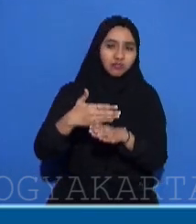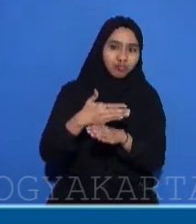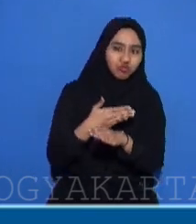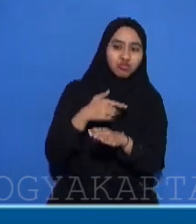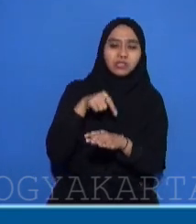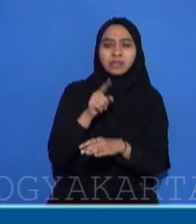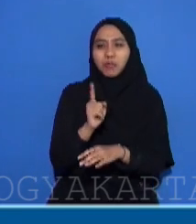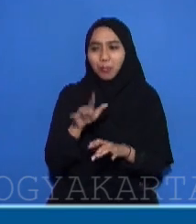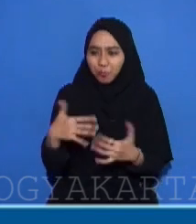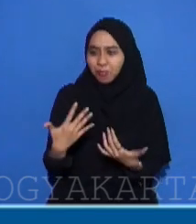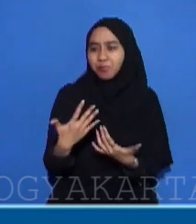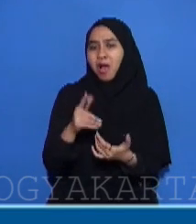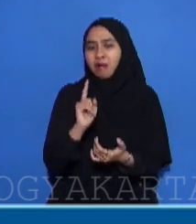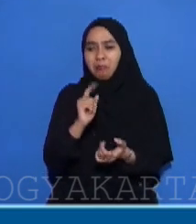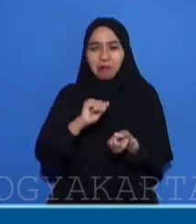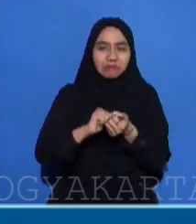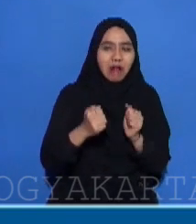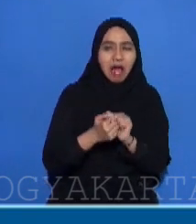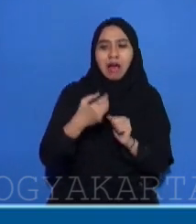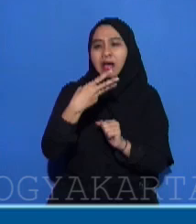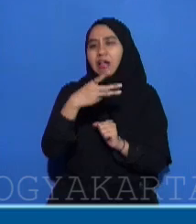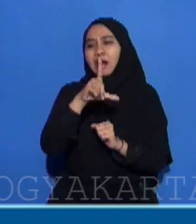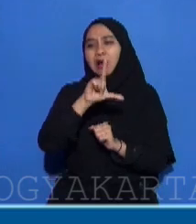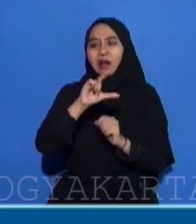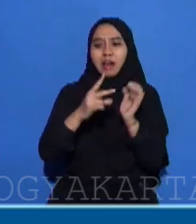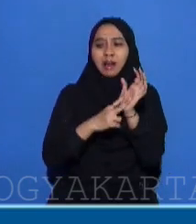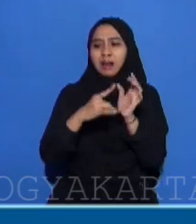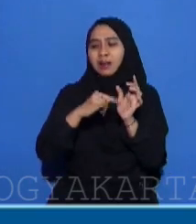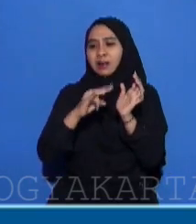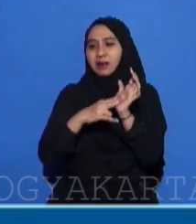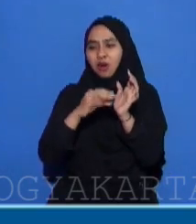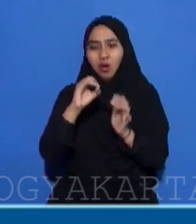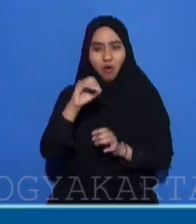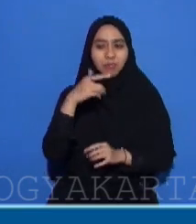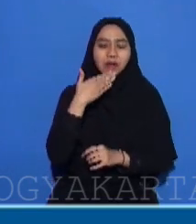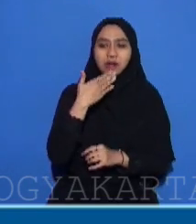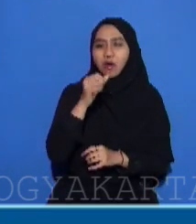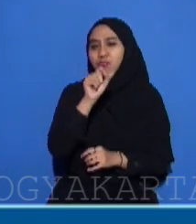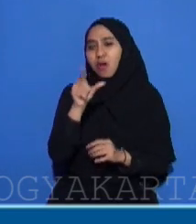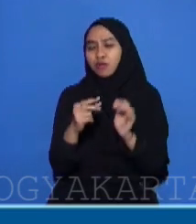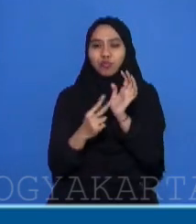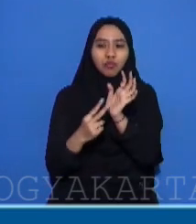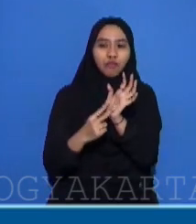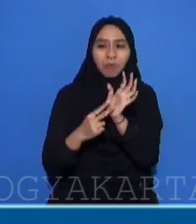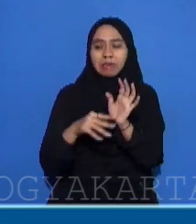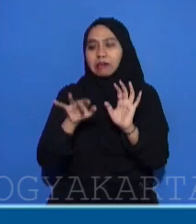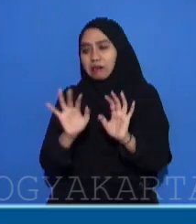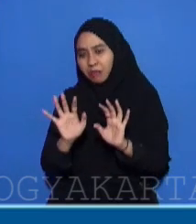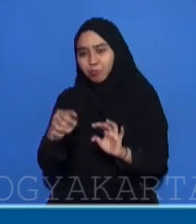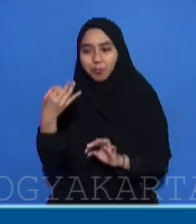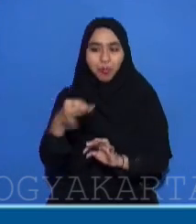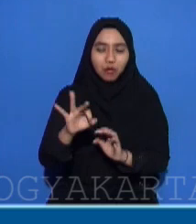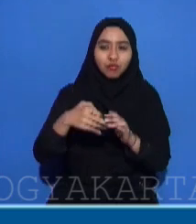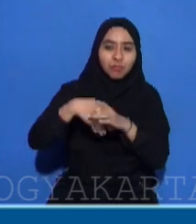wontenipun El Nino. Ananging kadugi ing dasarian kaping setunggal wulan November samangke DIY badhe wiwit mlebet ing mangsa